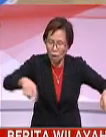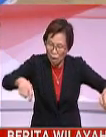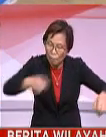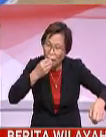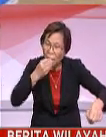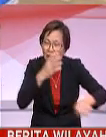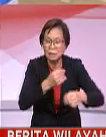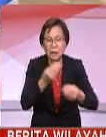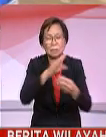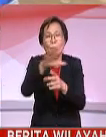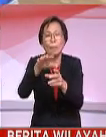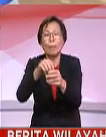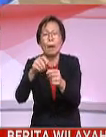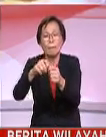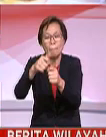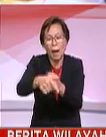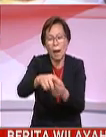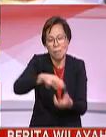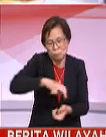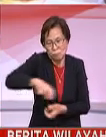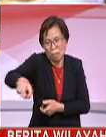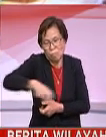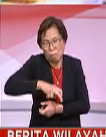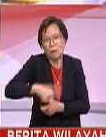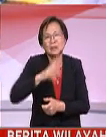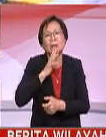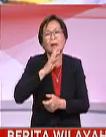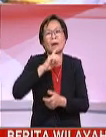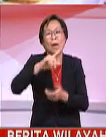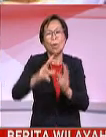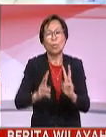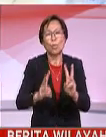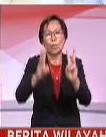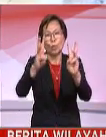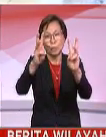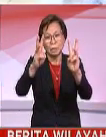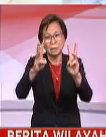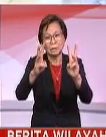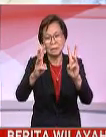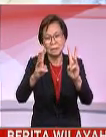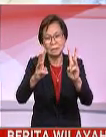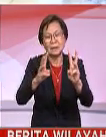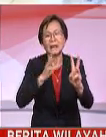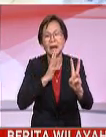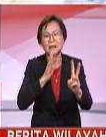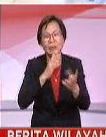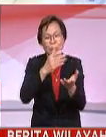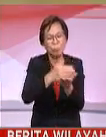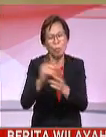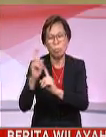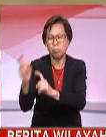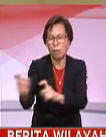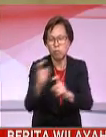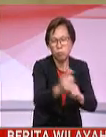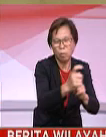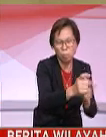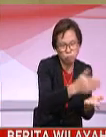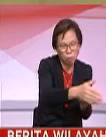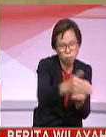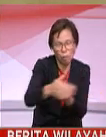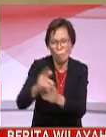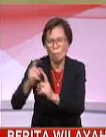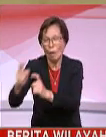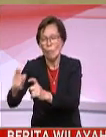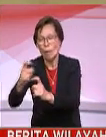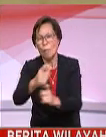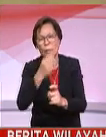kos pengangkutan. Bercakap dalam sidang media di Wisma Sumber Alam Kuching, beliau menambah pengagihan makanan itu turut